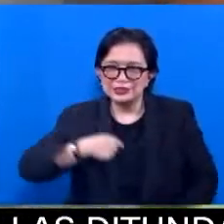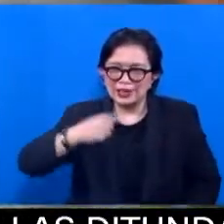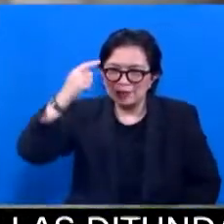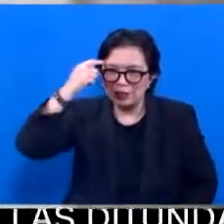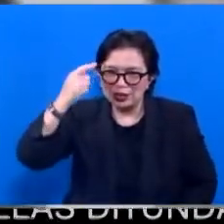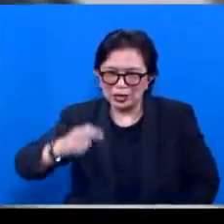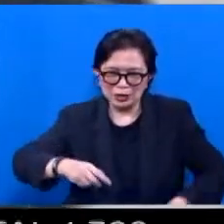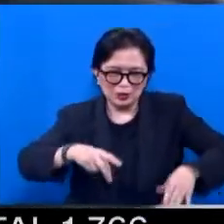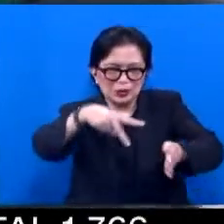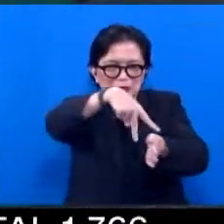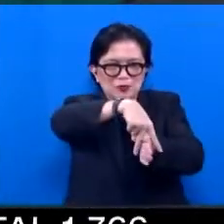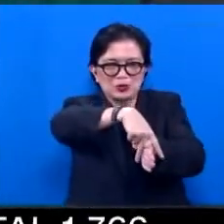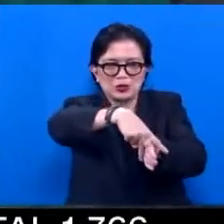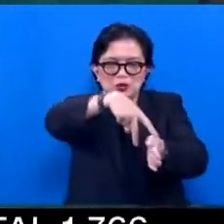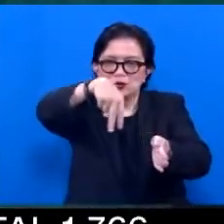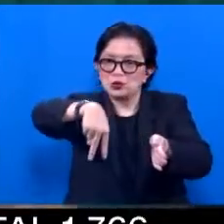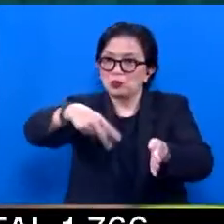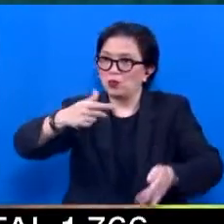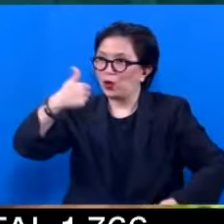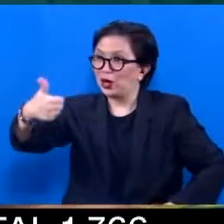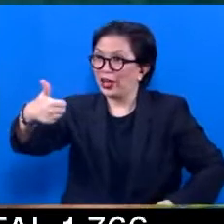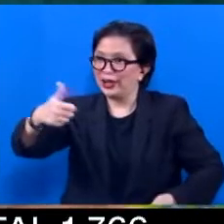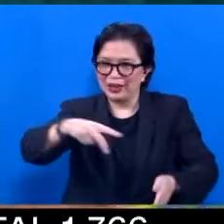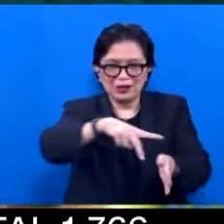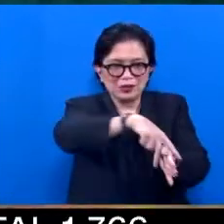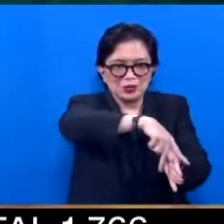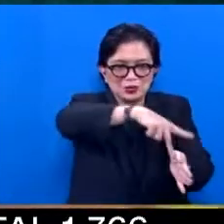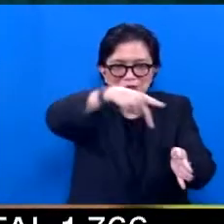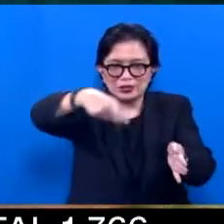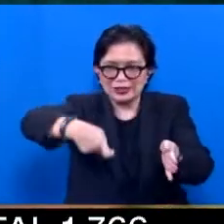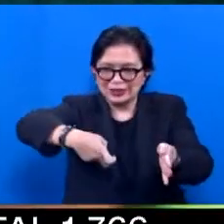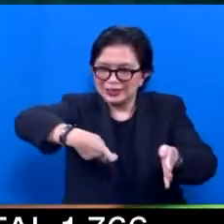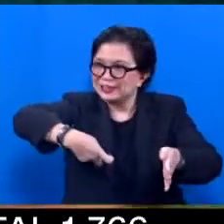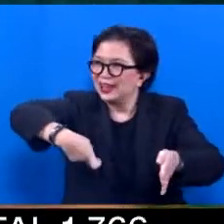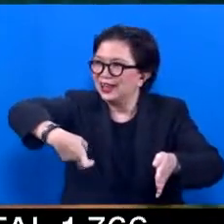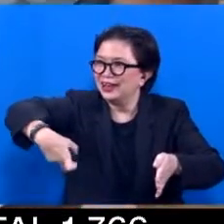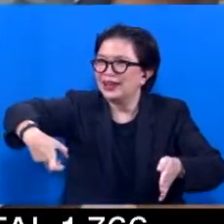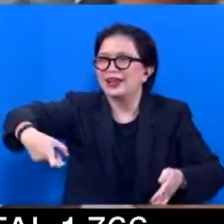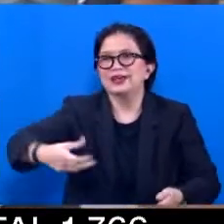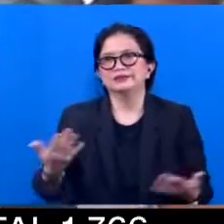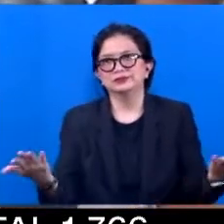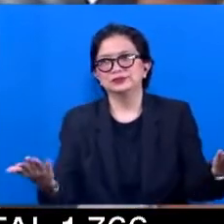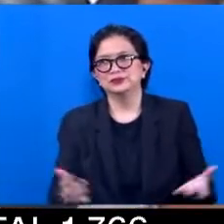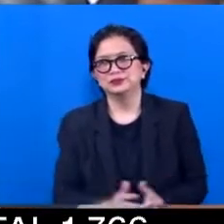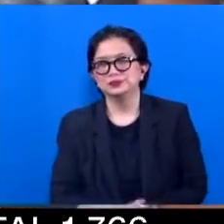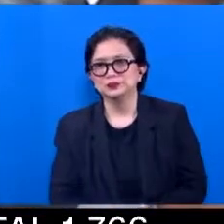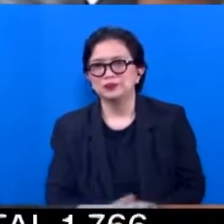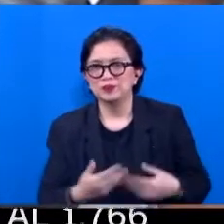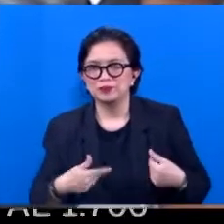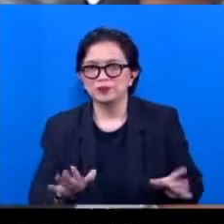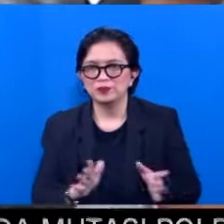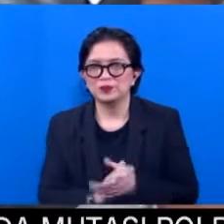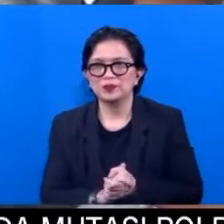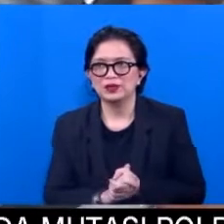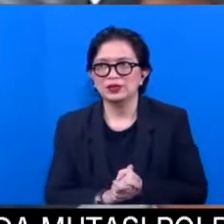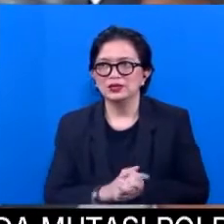Nah ya, nggak tahu lah, saya juga nggak tahu, saya tiba-tiba jadi jodoh. Nggak tahu lah, saya nggak